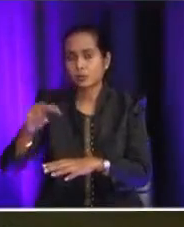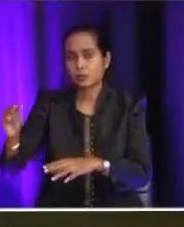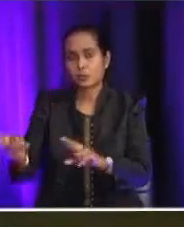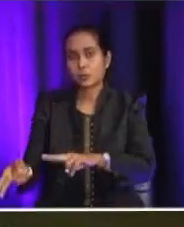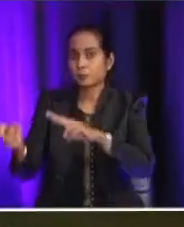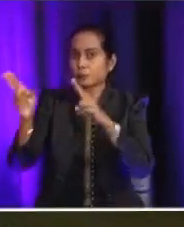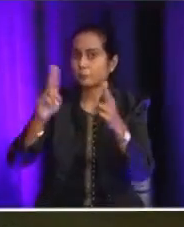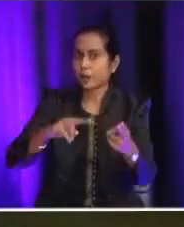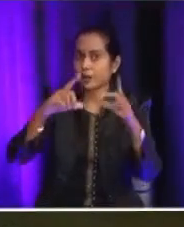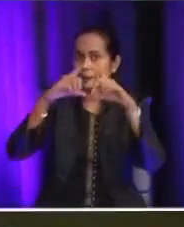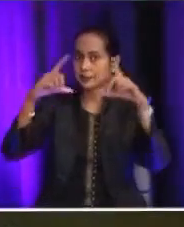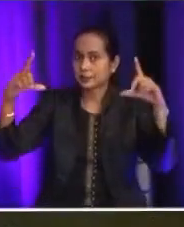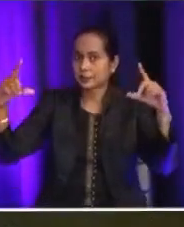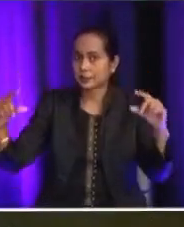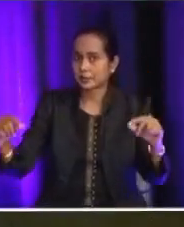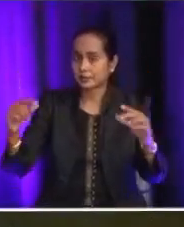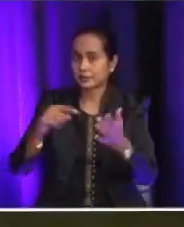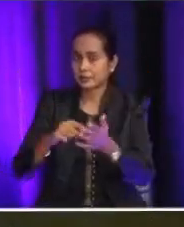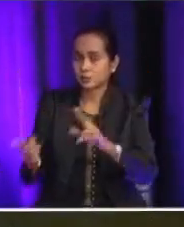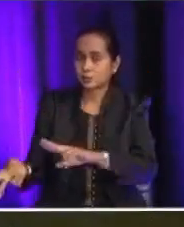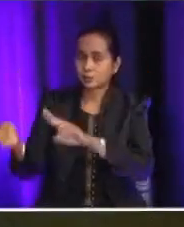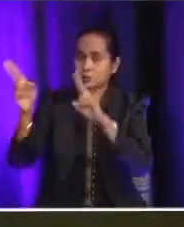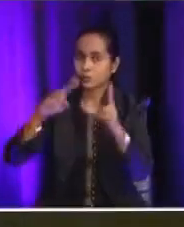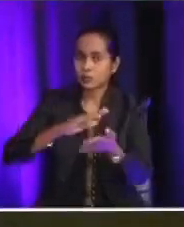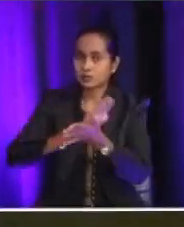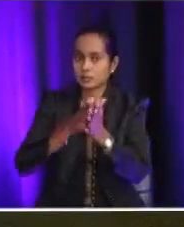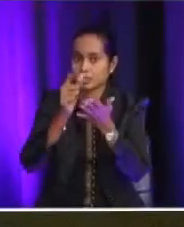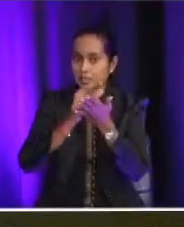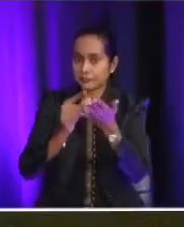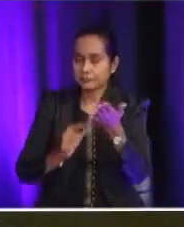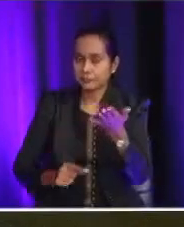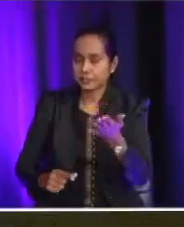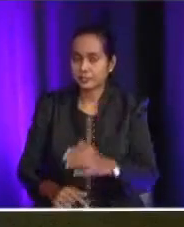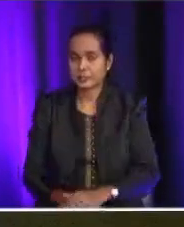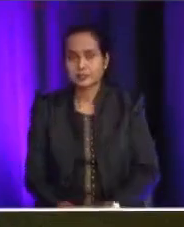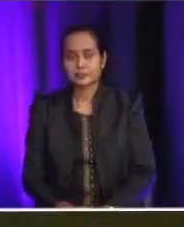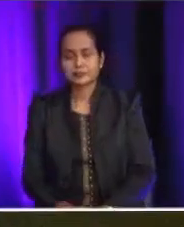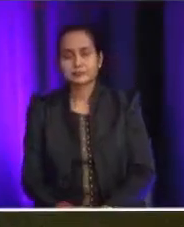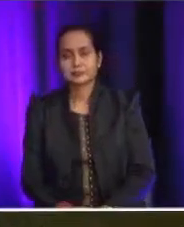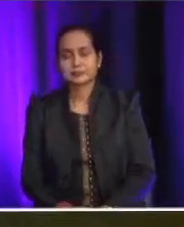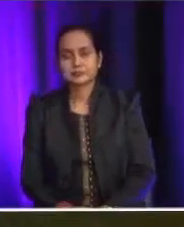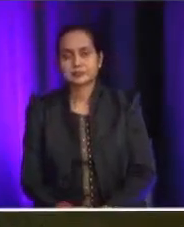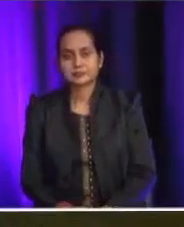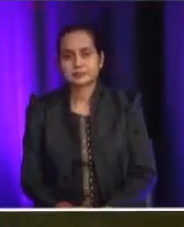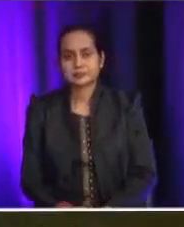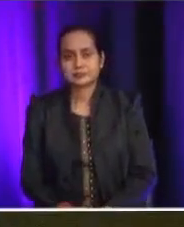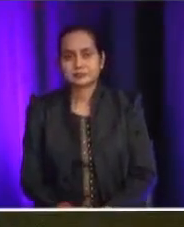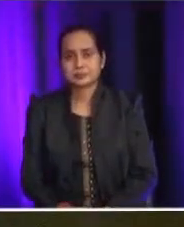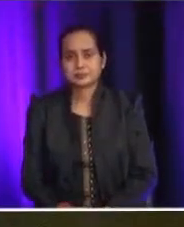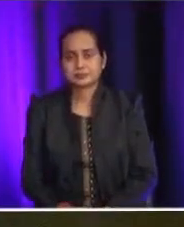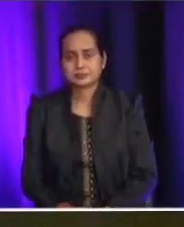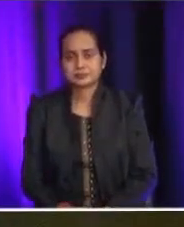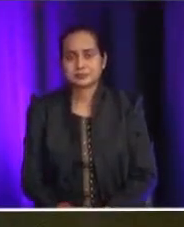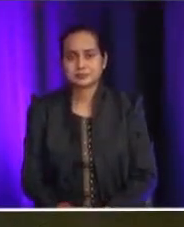ini. Okay. Siapa nak buat bahan grafik ya? Ha. Siapa angkat tangan? Okey. Okay.